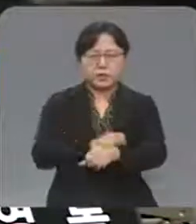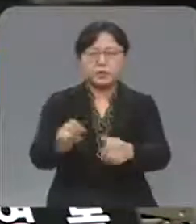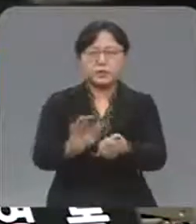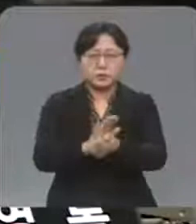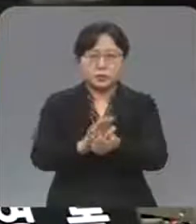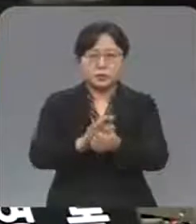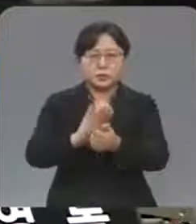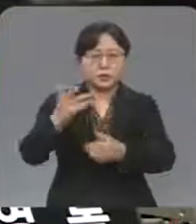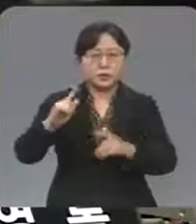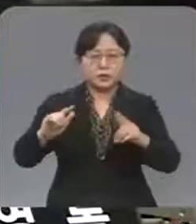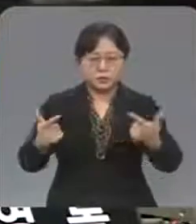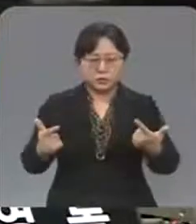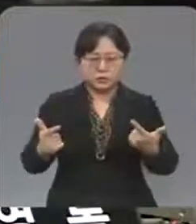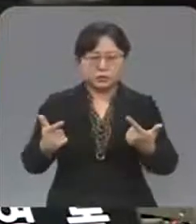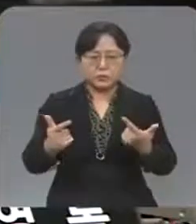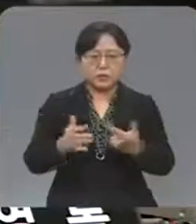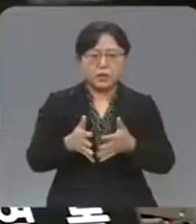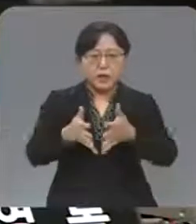되지 않도록